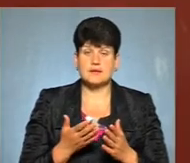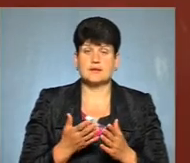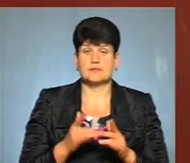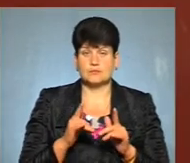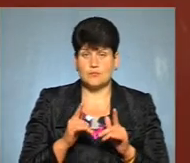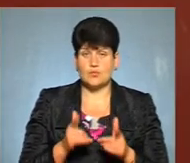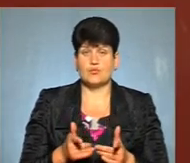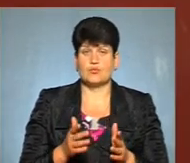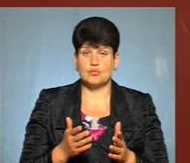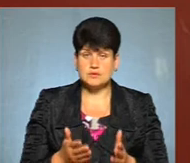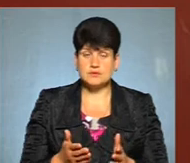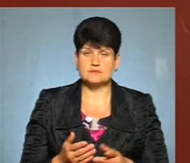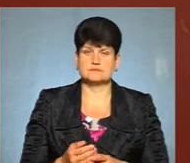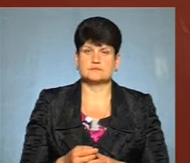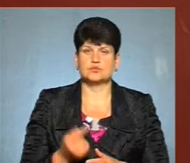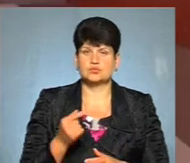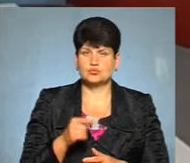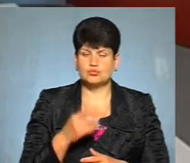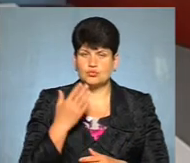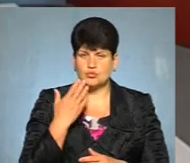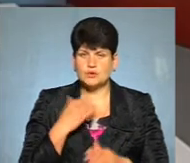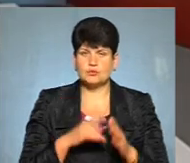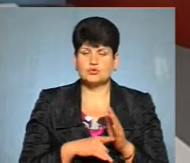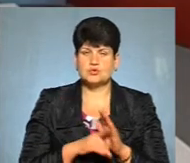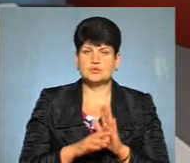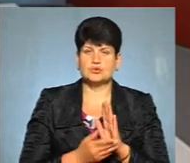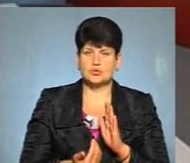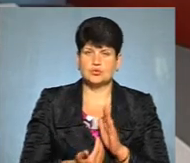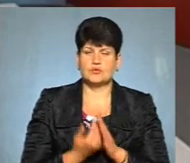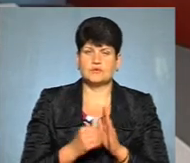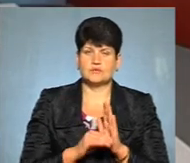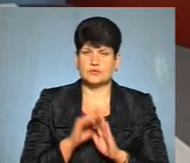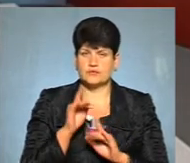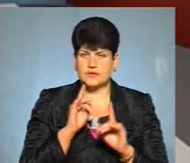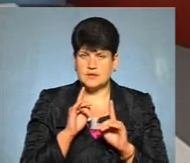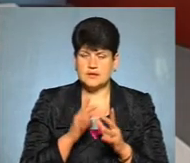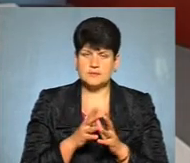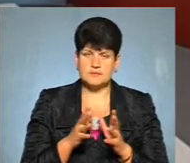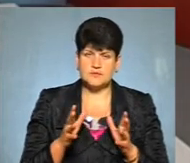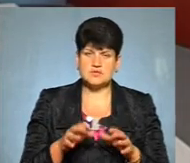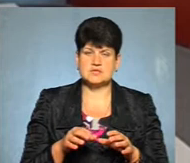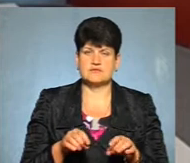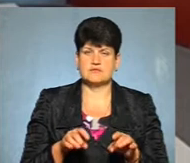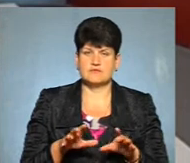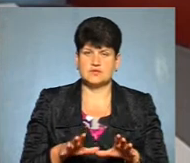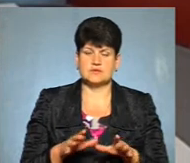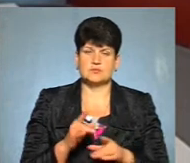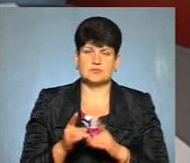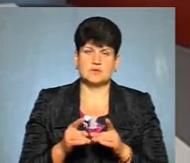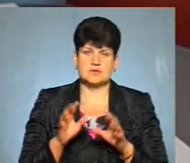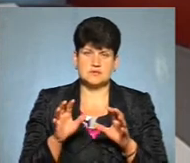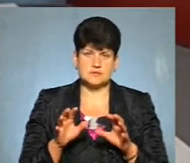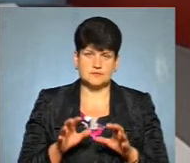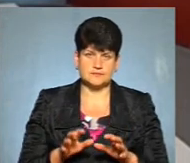згоди. Натомість, коли прийшов склад нового парламенту, монобільшість вирішила лібералізувати трудове законодавство, як вони